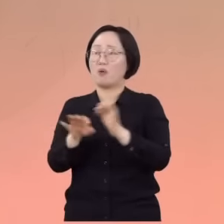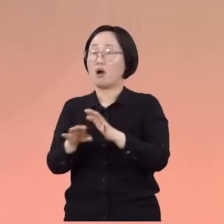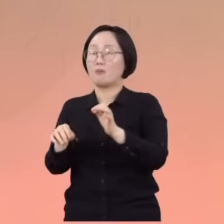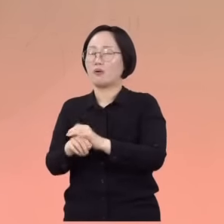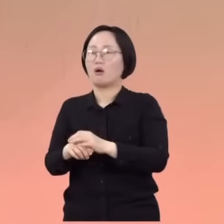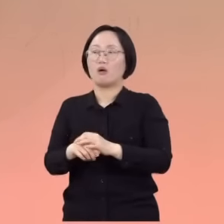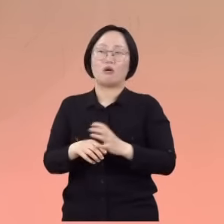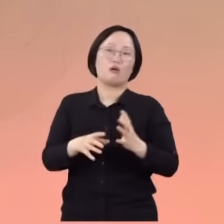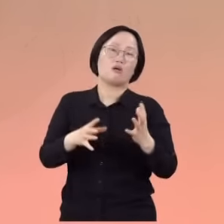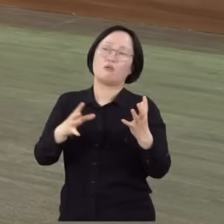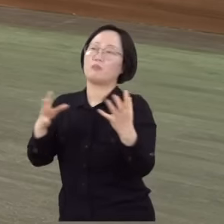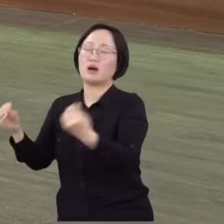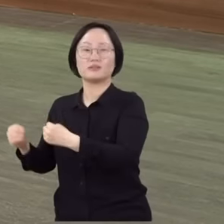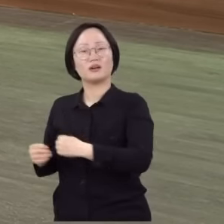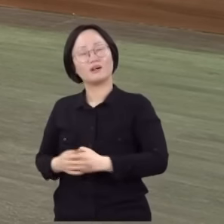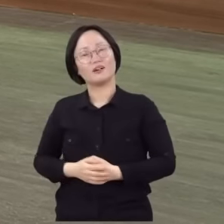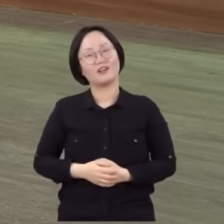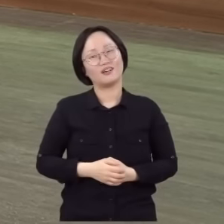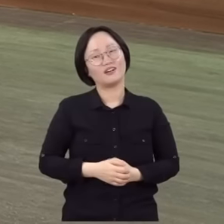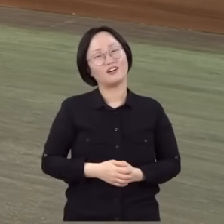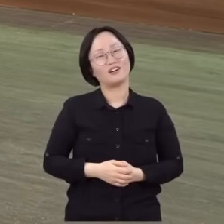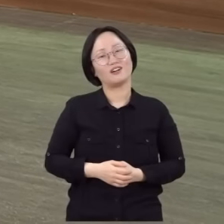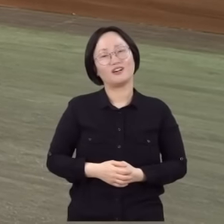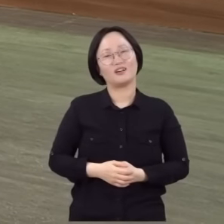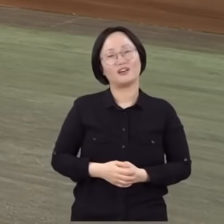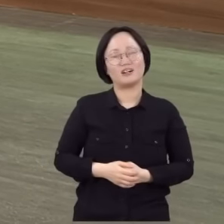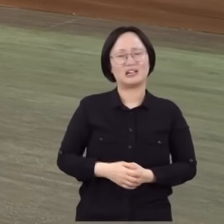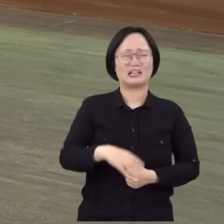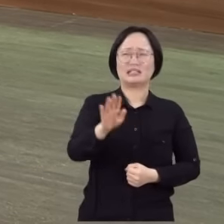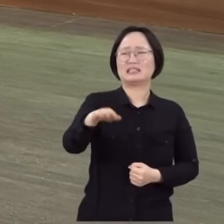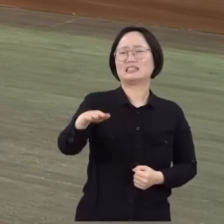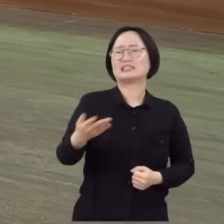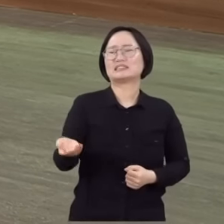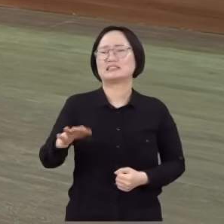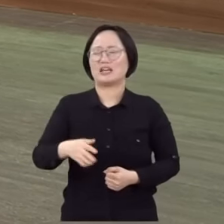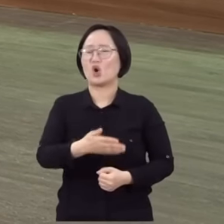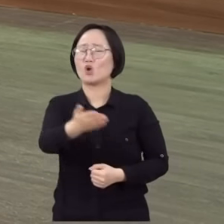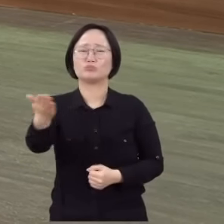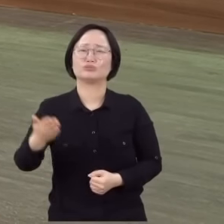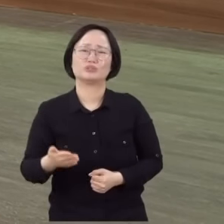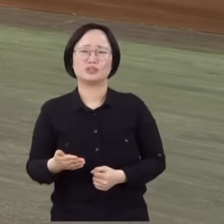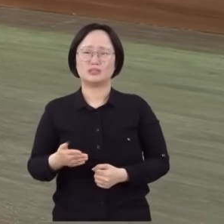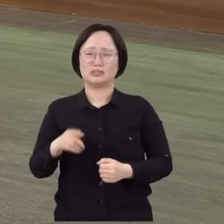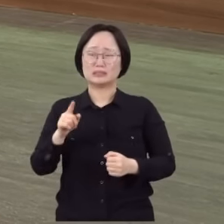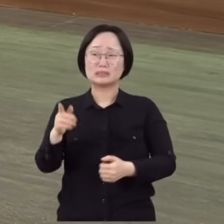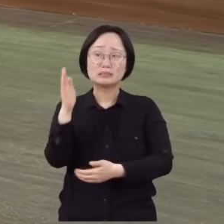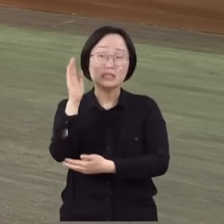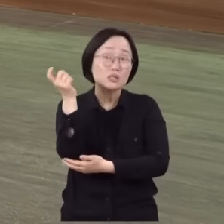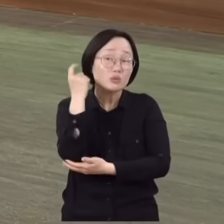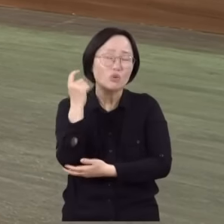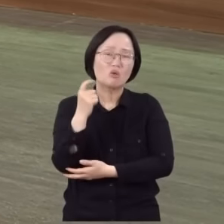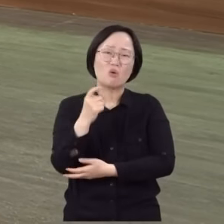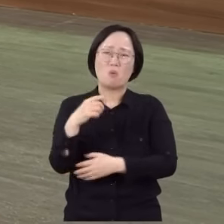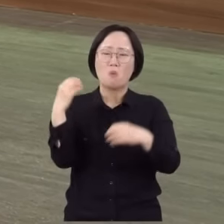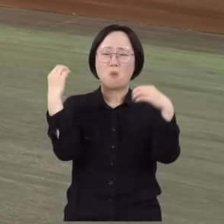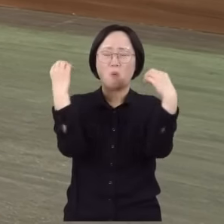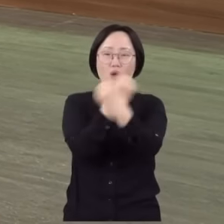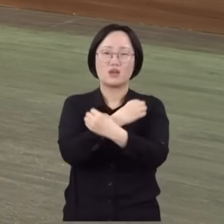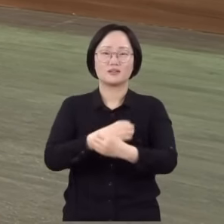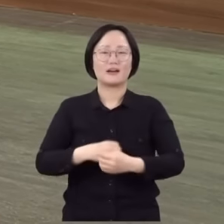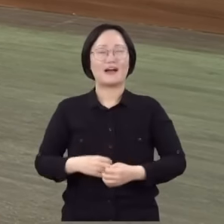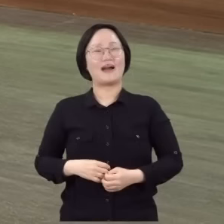들었습니다 하지만 여러분 또이 이야기 듣고 오해해서 아이고 그럼 나 이제 병원 안 다니고 또 안 바르고